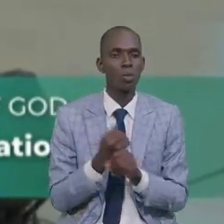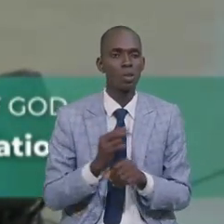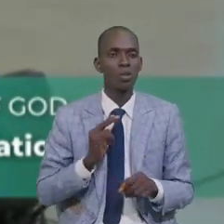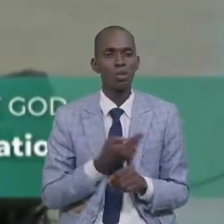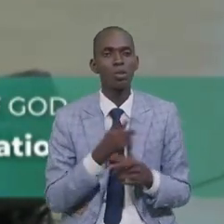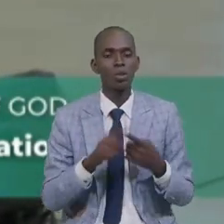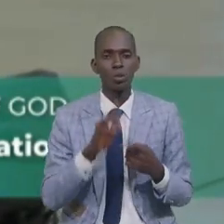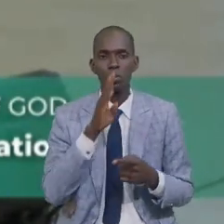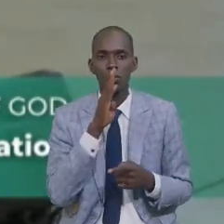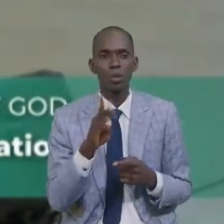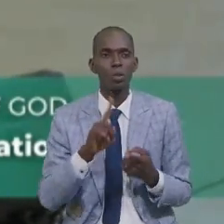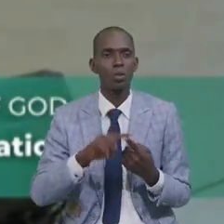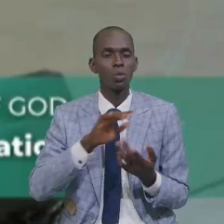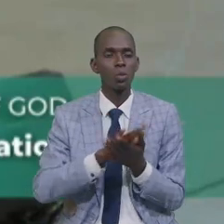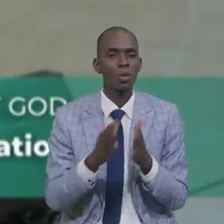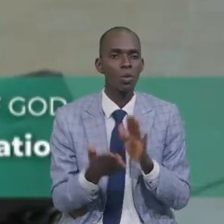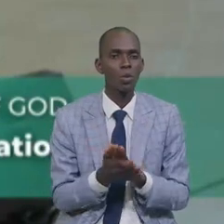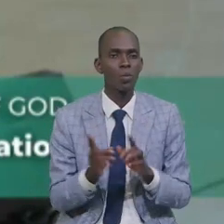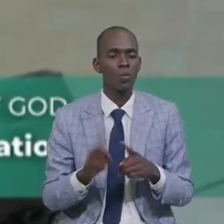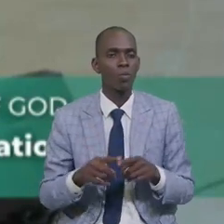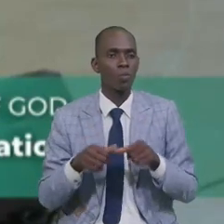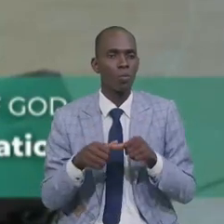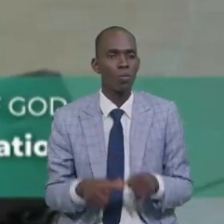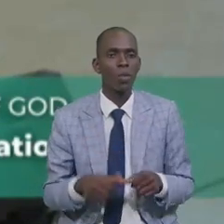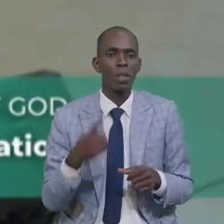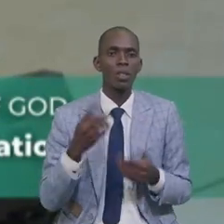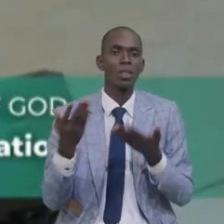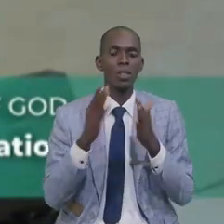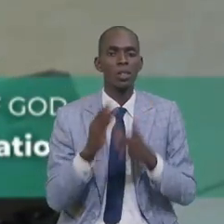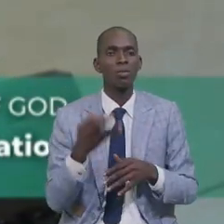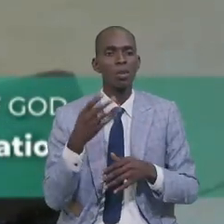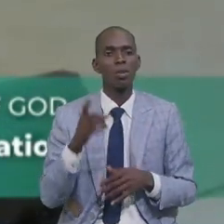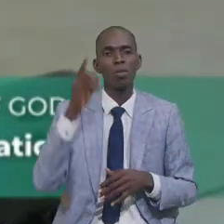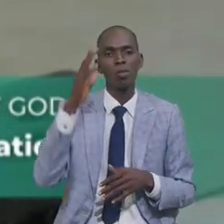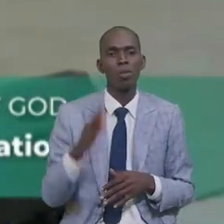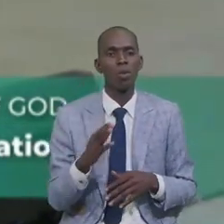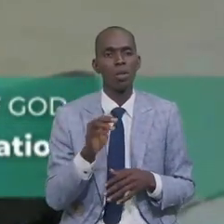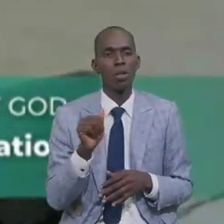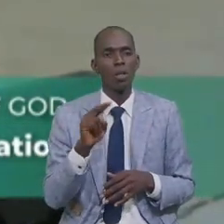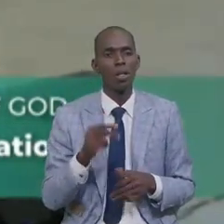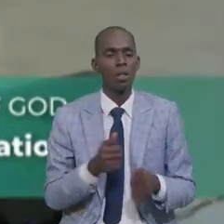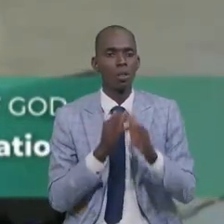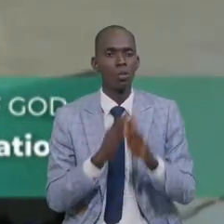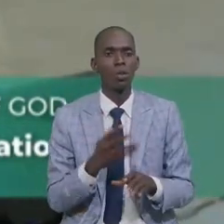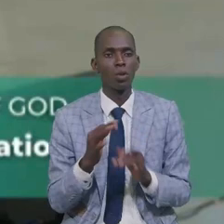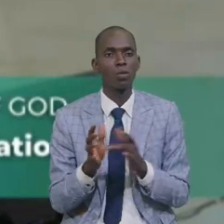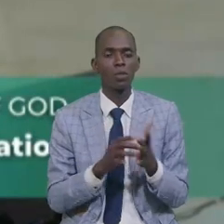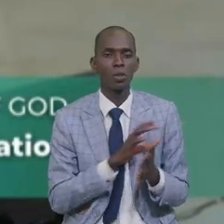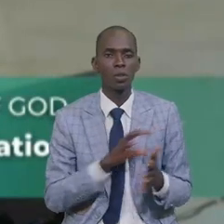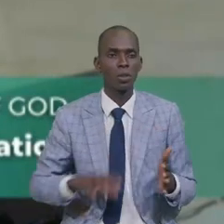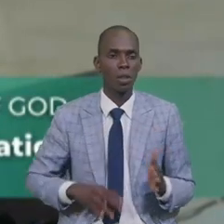nous modeler, pour devenir et demeurer serviteur de Dieu et apôtre de